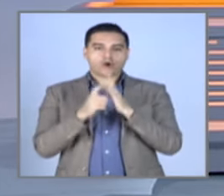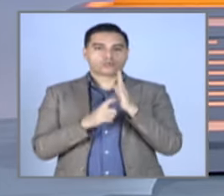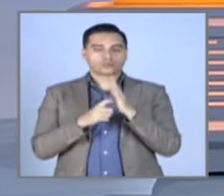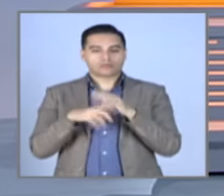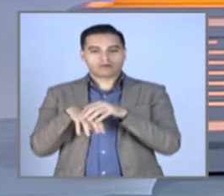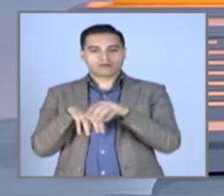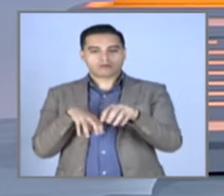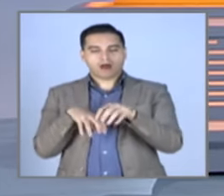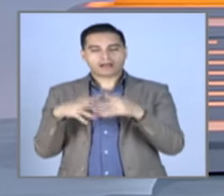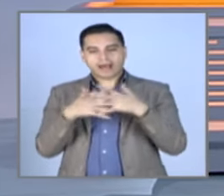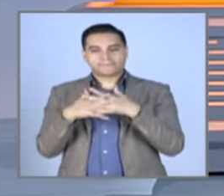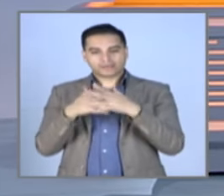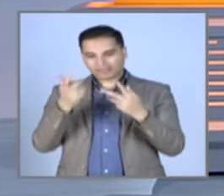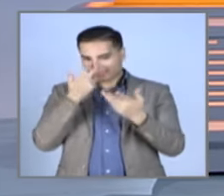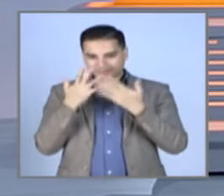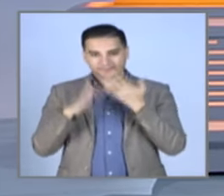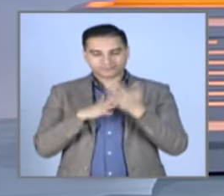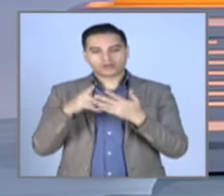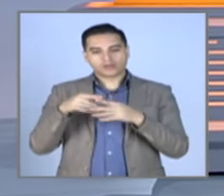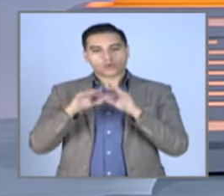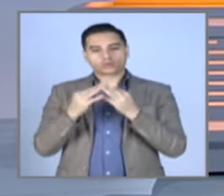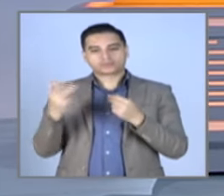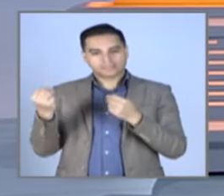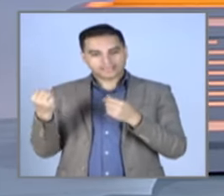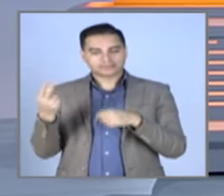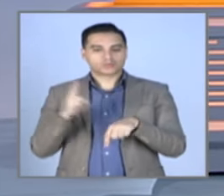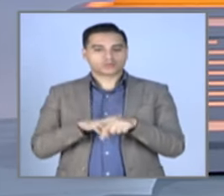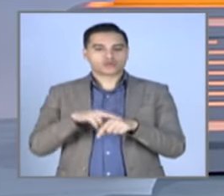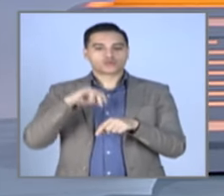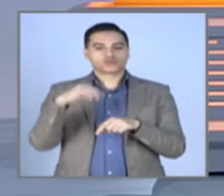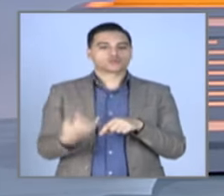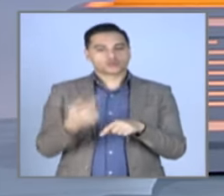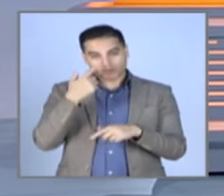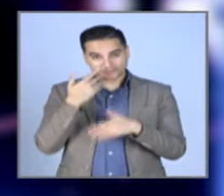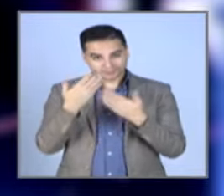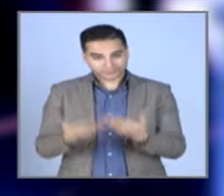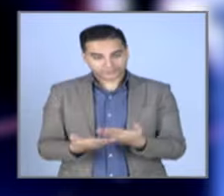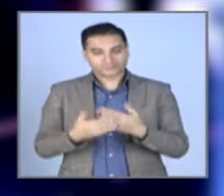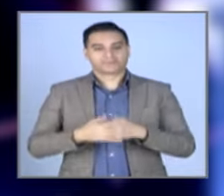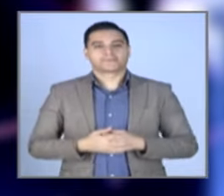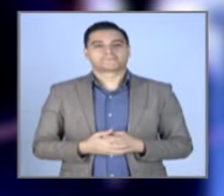إيران. 30 عائلة طه، وحان معاد الجوكر.